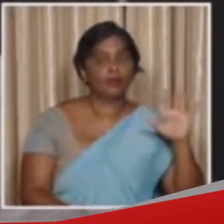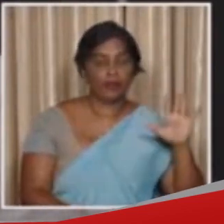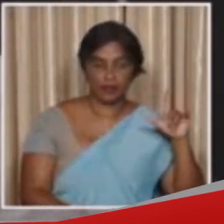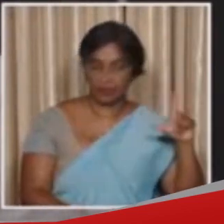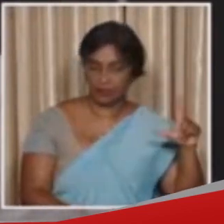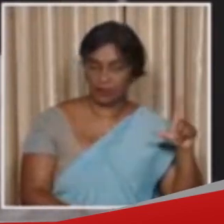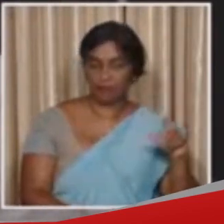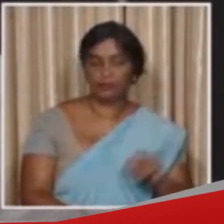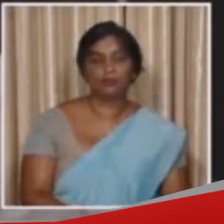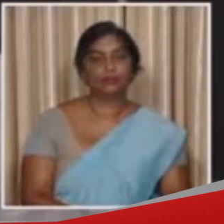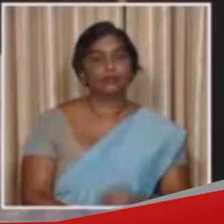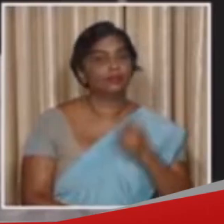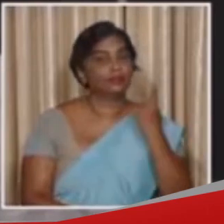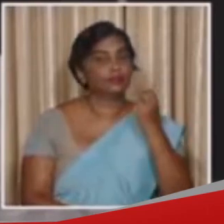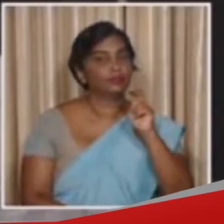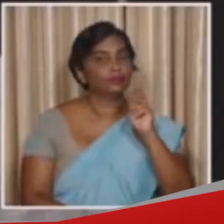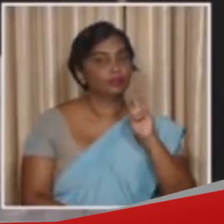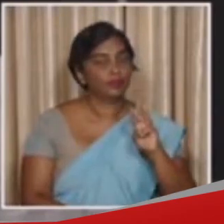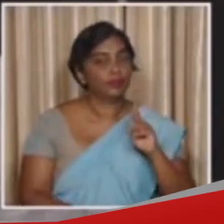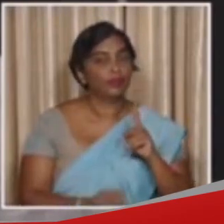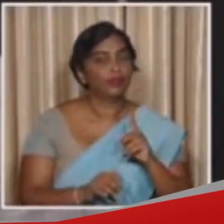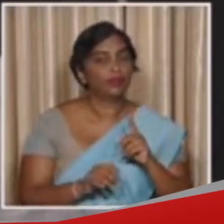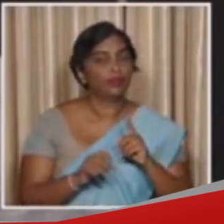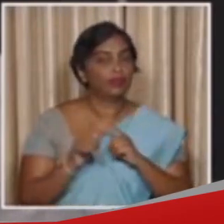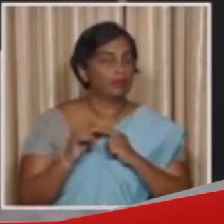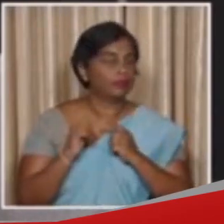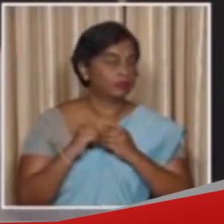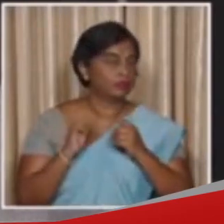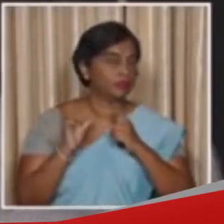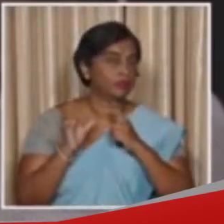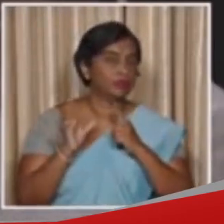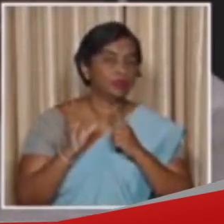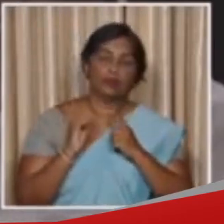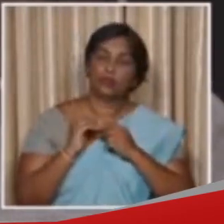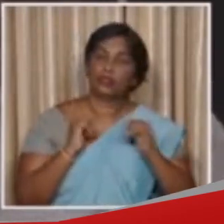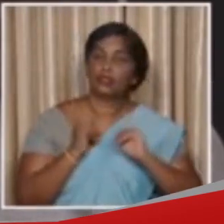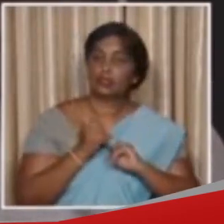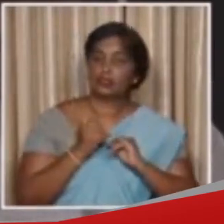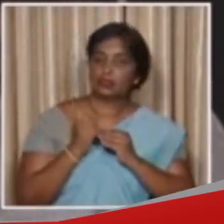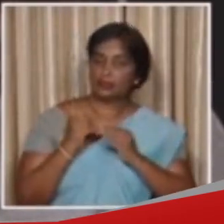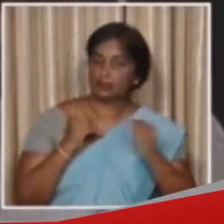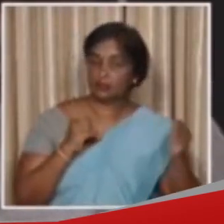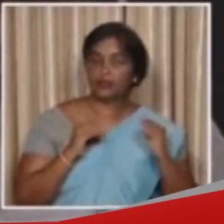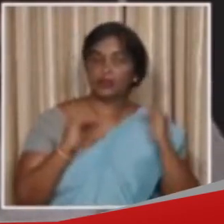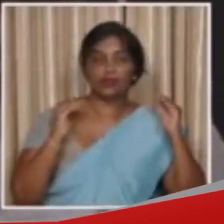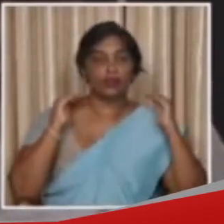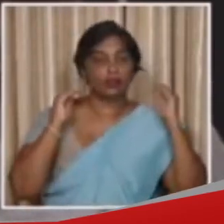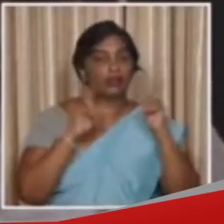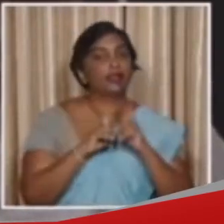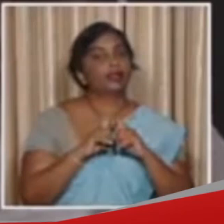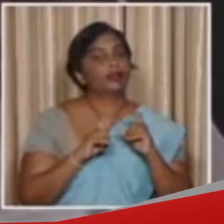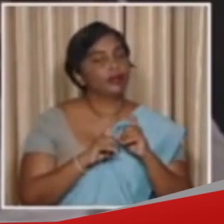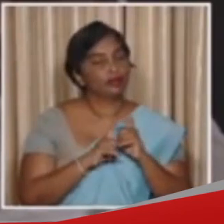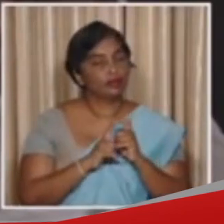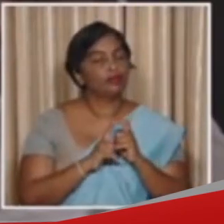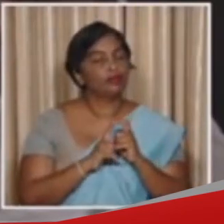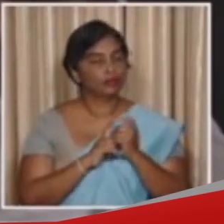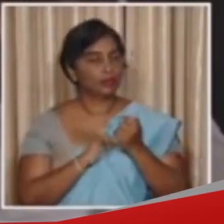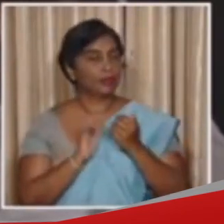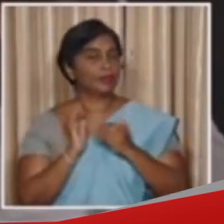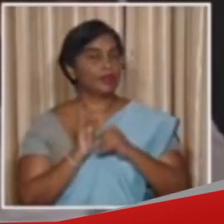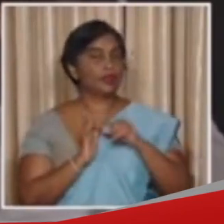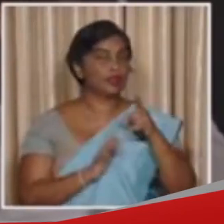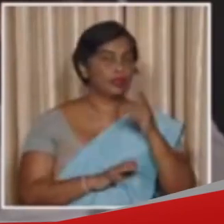865.15.17 2023 up to 30th September higher education allocation එක මිලියන